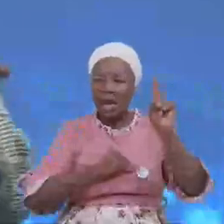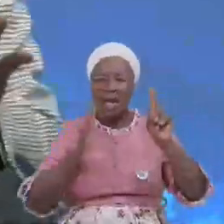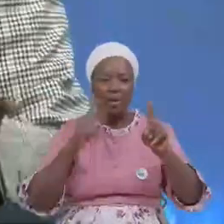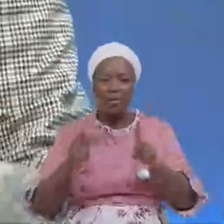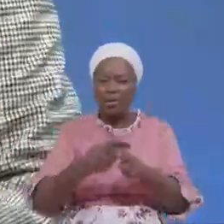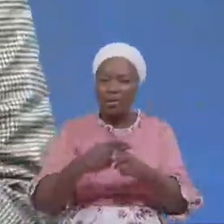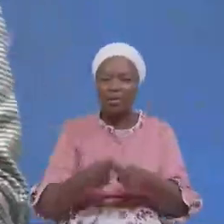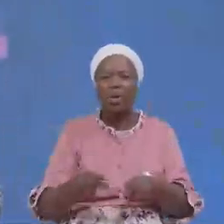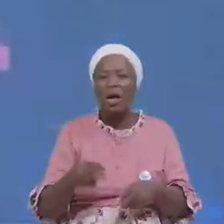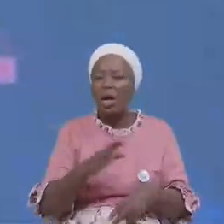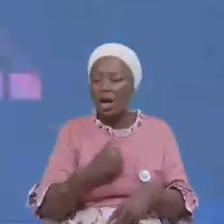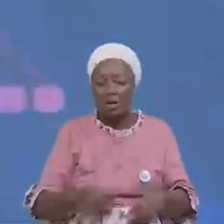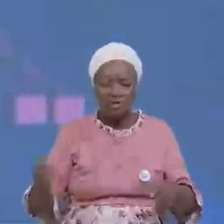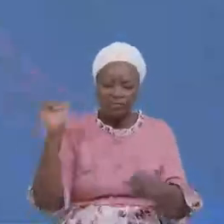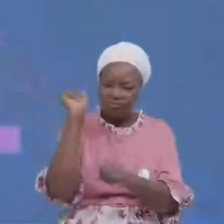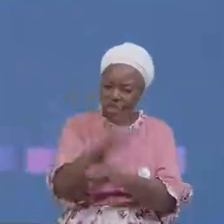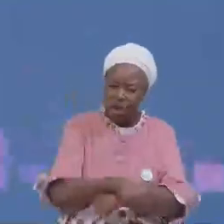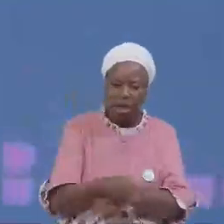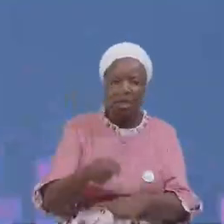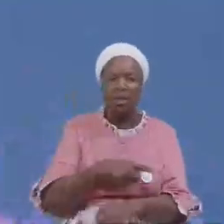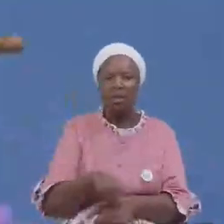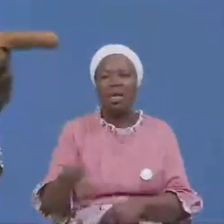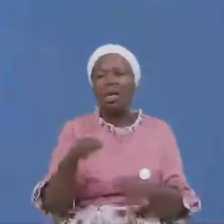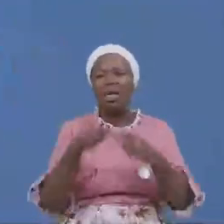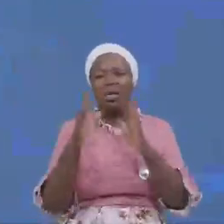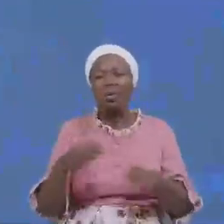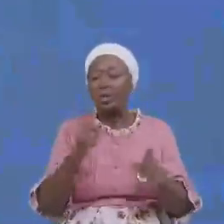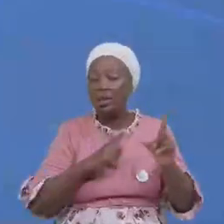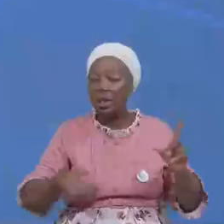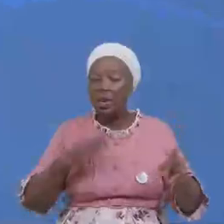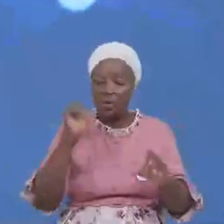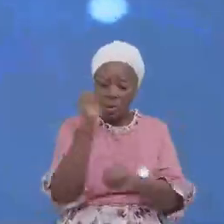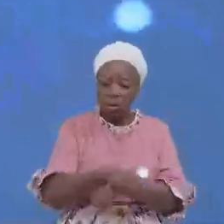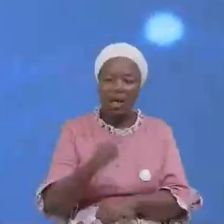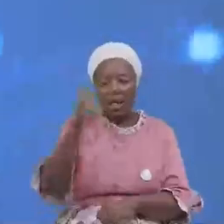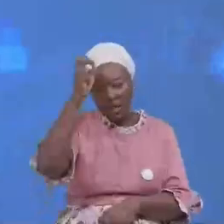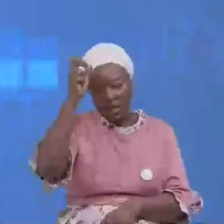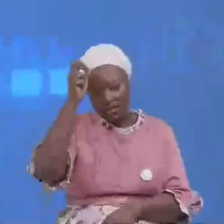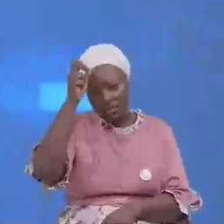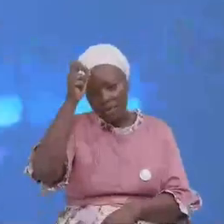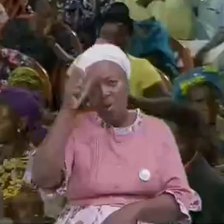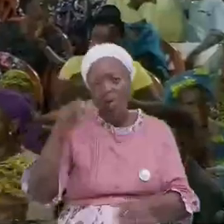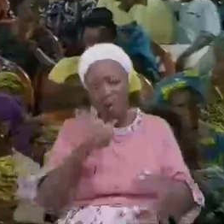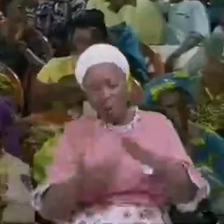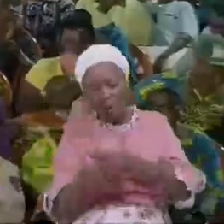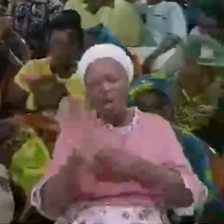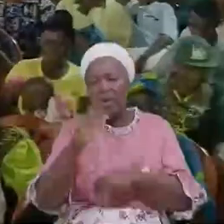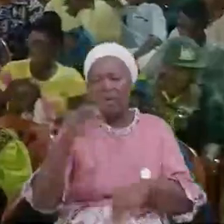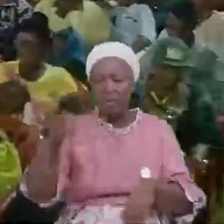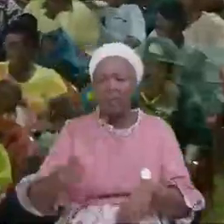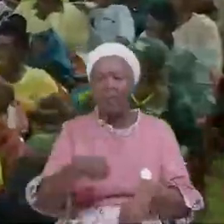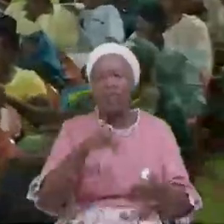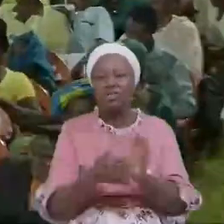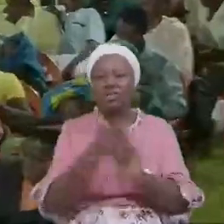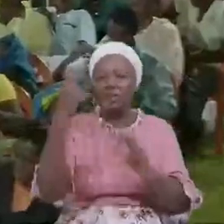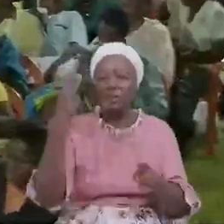j'allais confondre les ennemis en un instant. Le Seigneur va confondre Satan sous tes pieds.